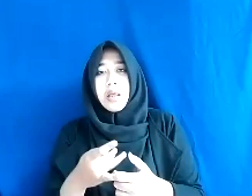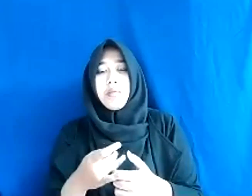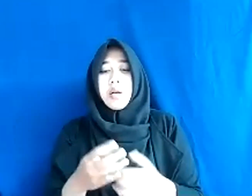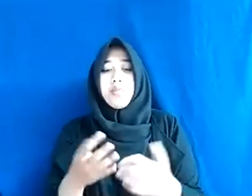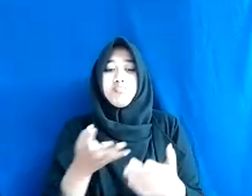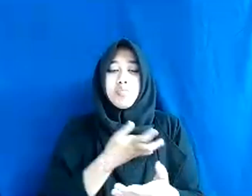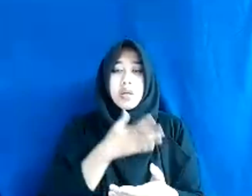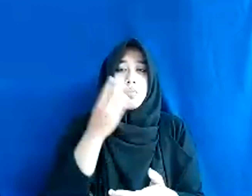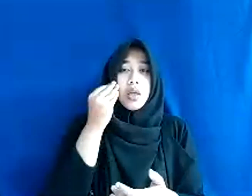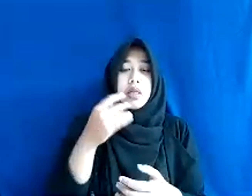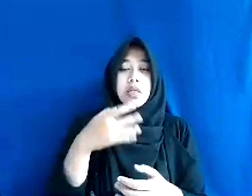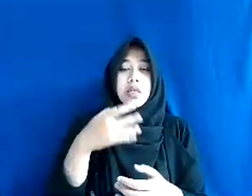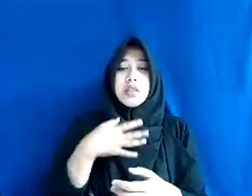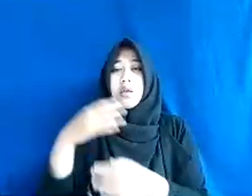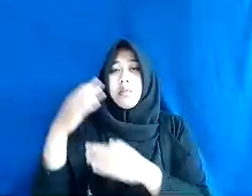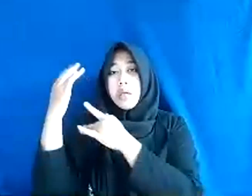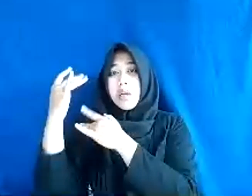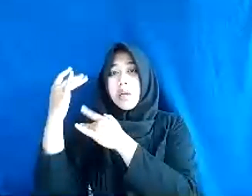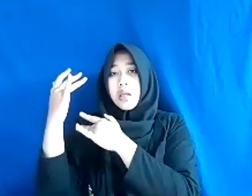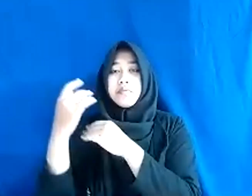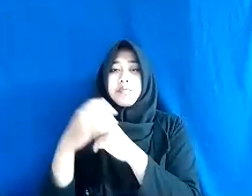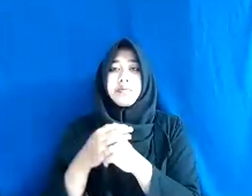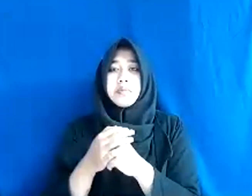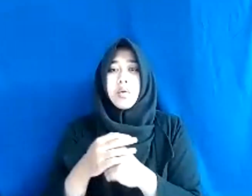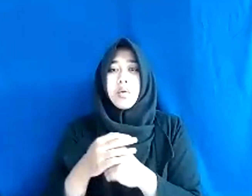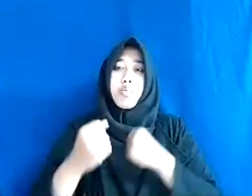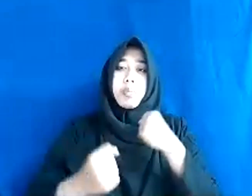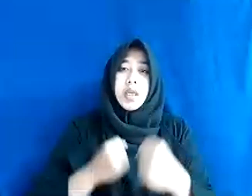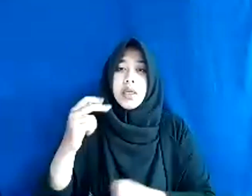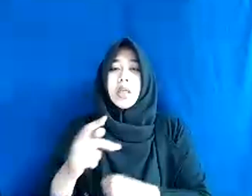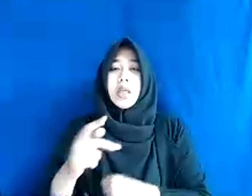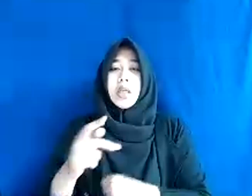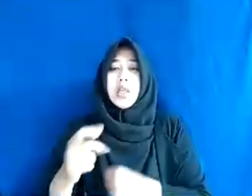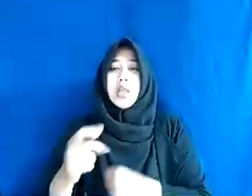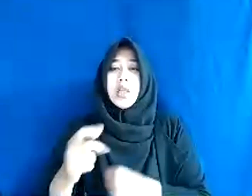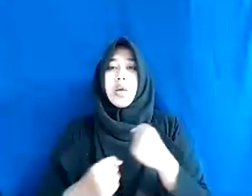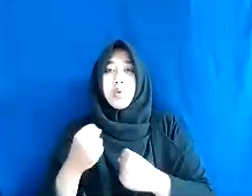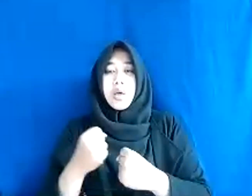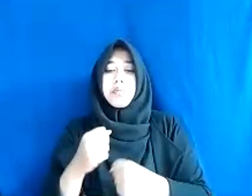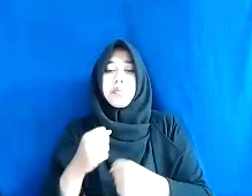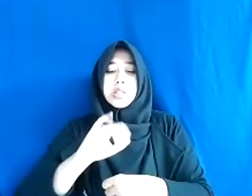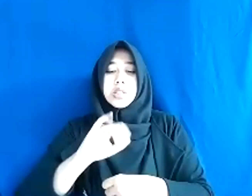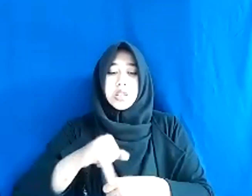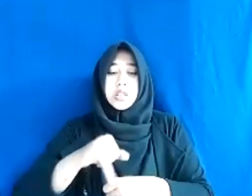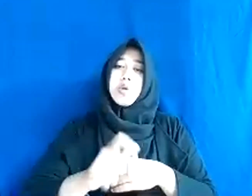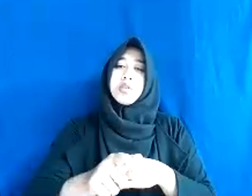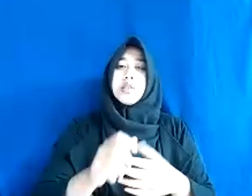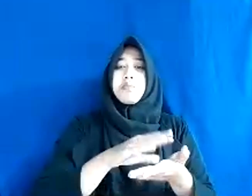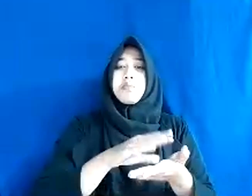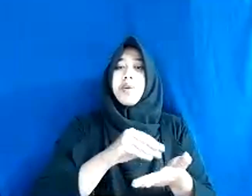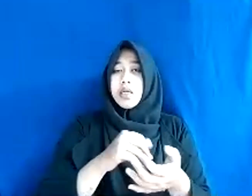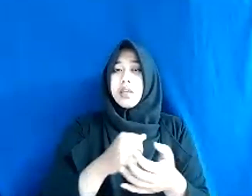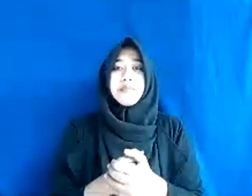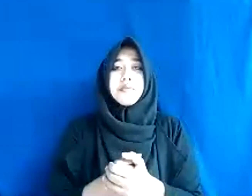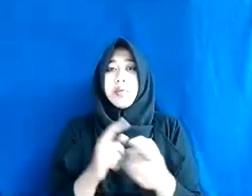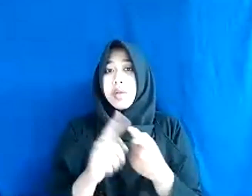lakukan nanti ada proses pembelajaran. Sehingga pertama bahwa kita menghindari jangan sampai nanti muncul pandemi